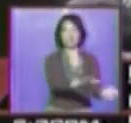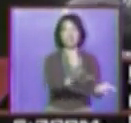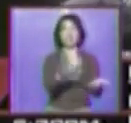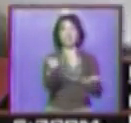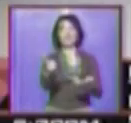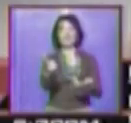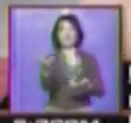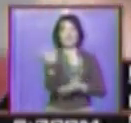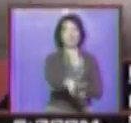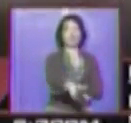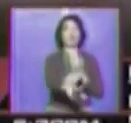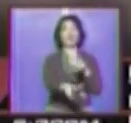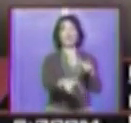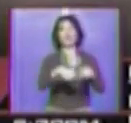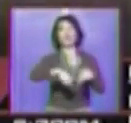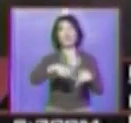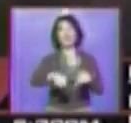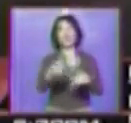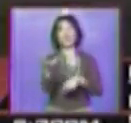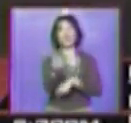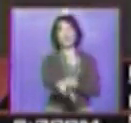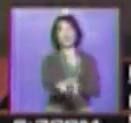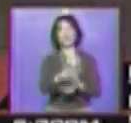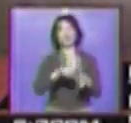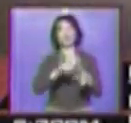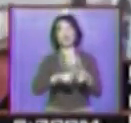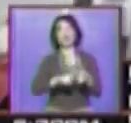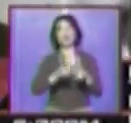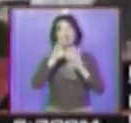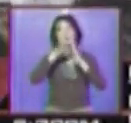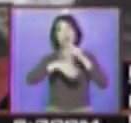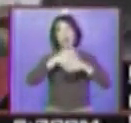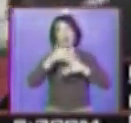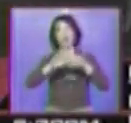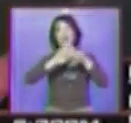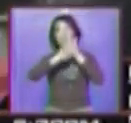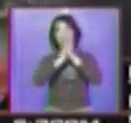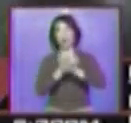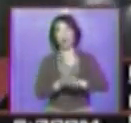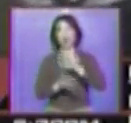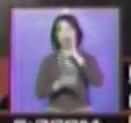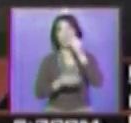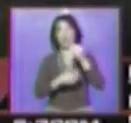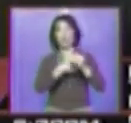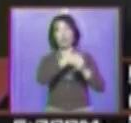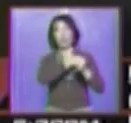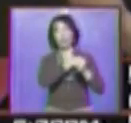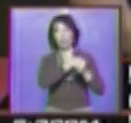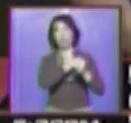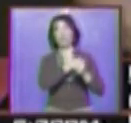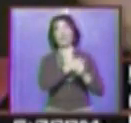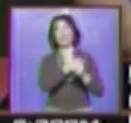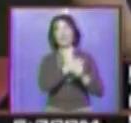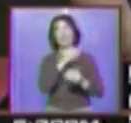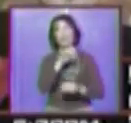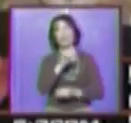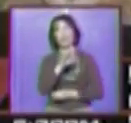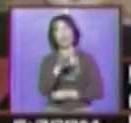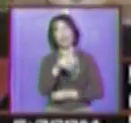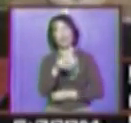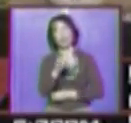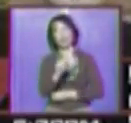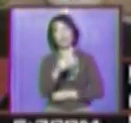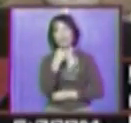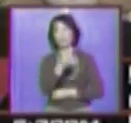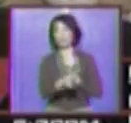motorsiklo. Umalma lang ang eksena ng tiyempo mapadaan ang pulis na pinsan ni Caballes. Ayon dito, may